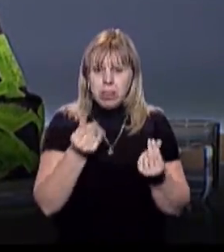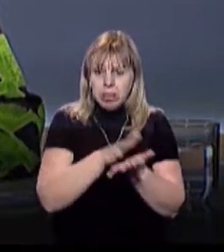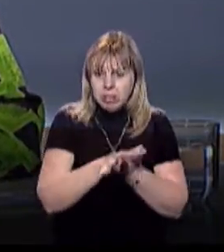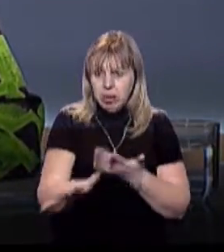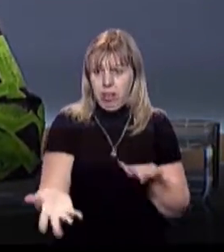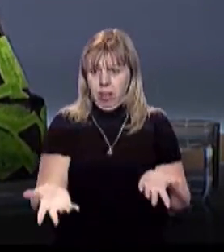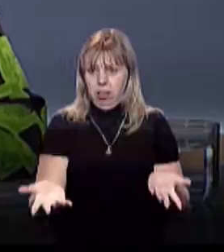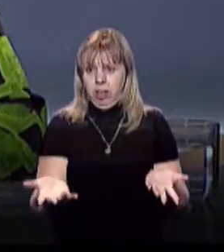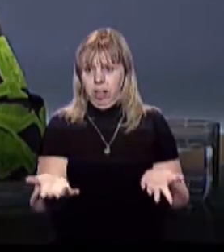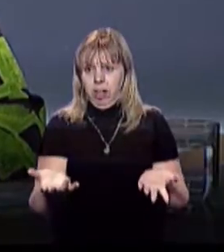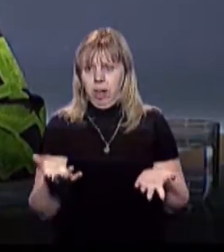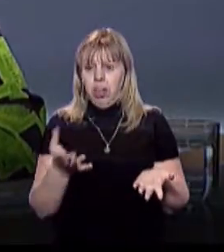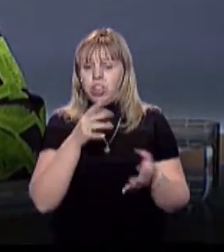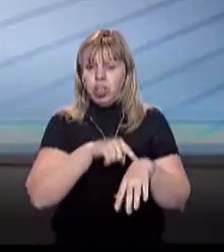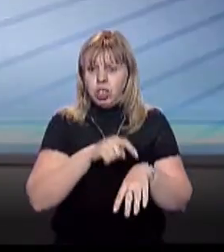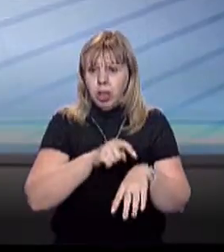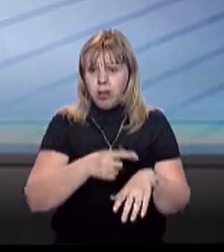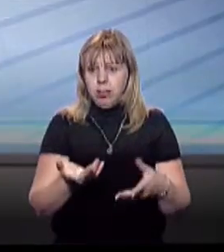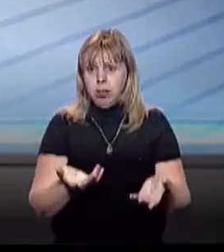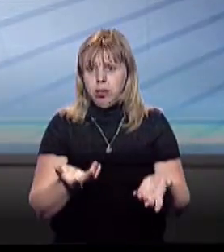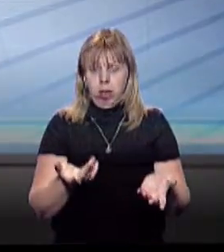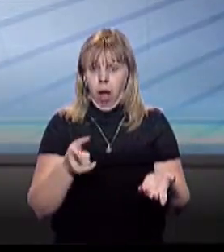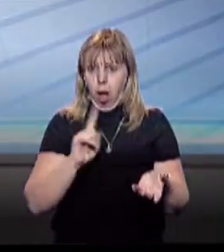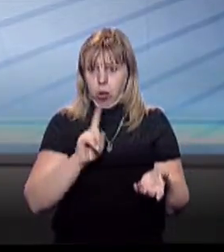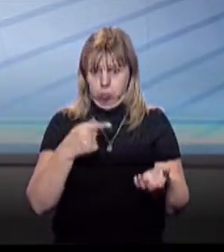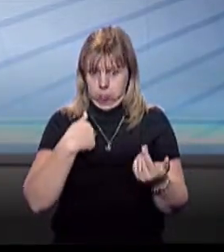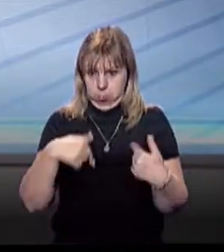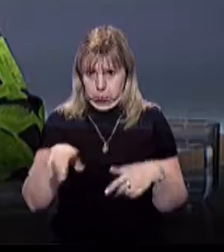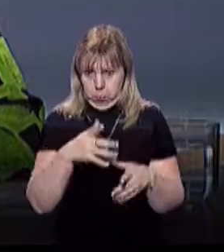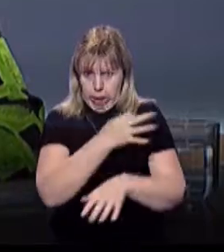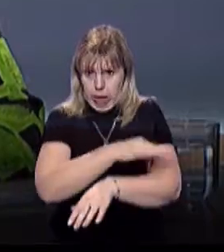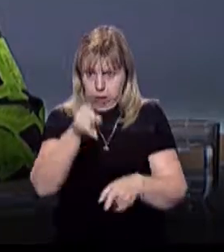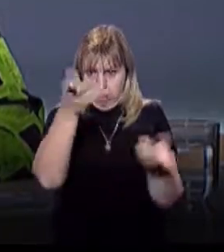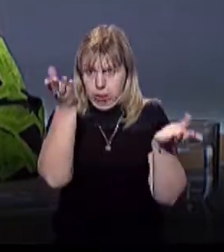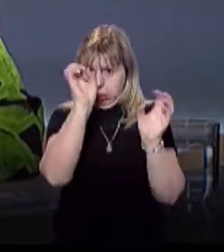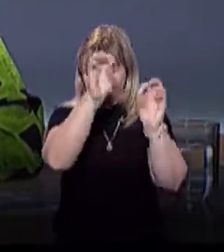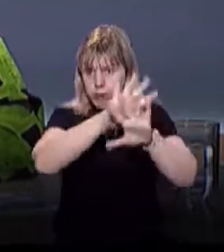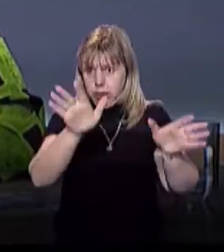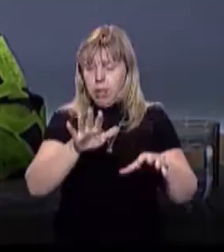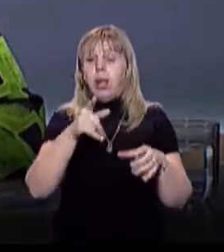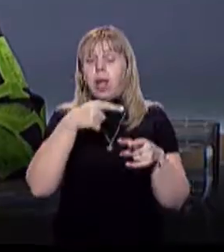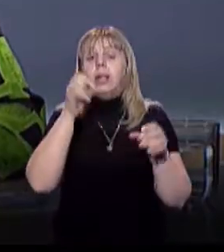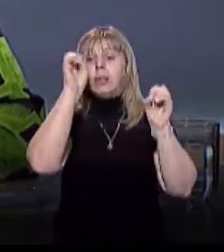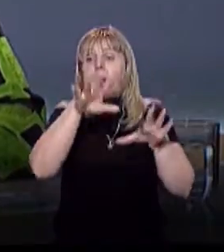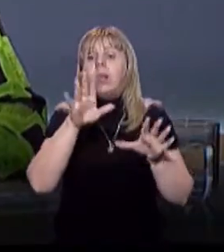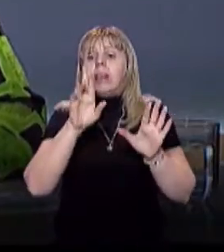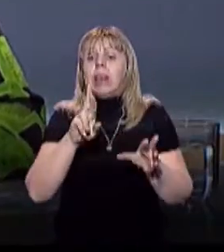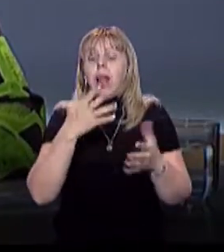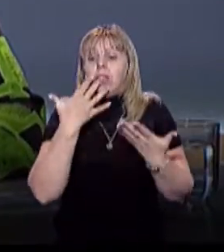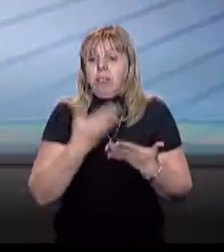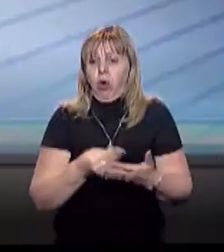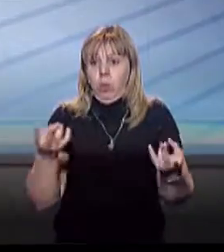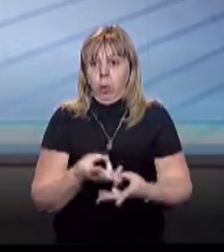затрати, і час. А самі рахівчани не здають кров у себе? Здають у себе для своїх потреб. Зрозуміло. Тобто,